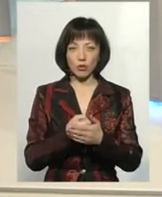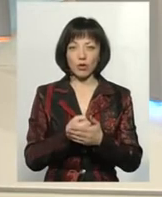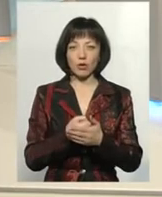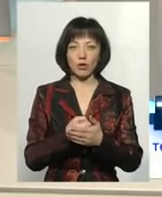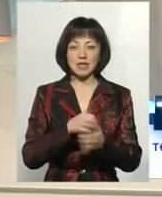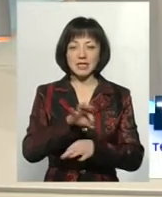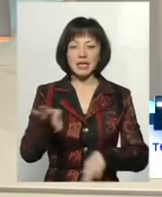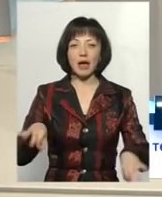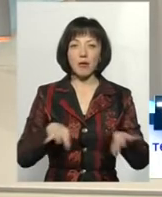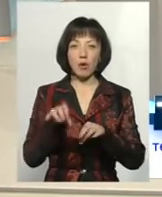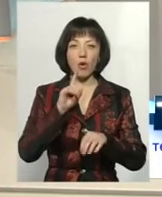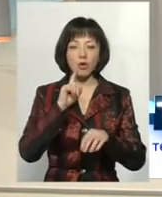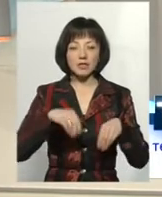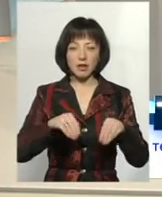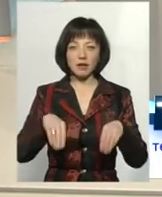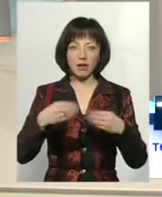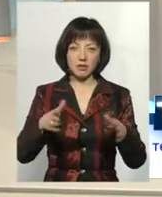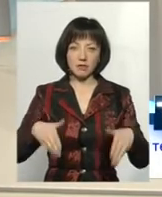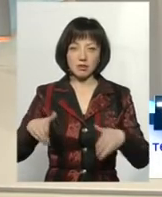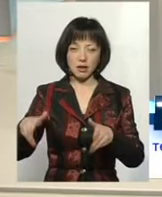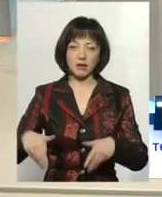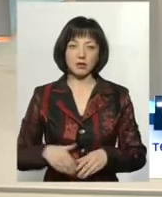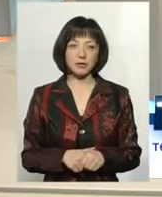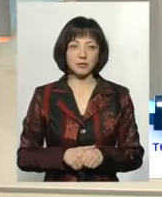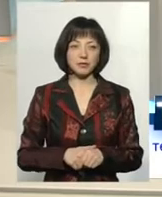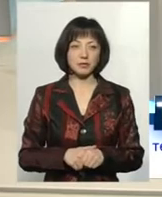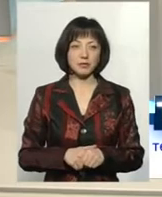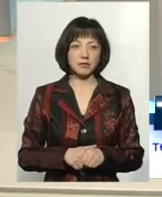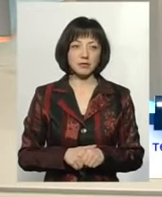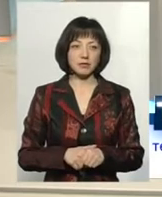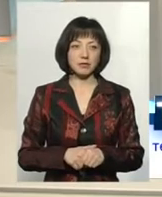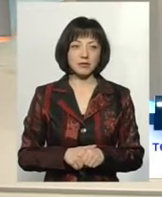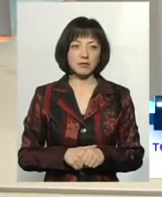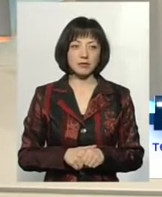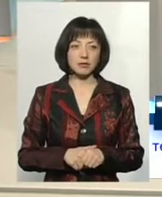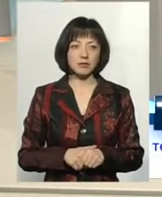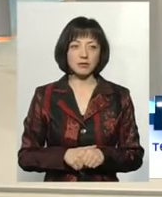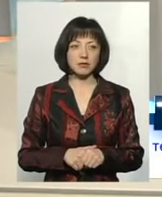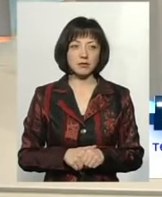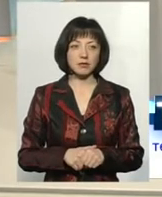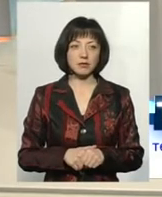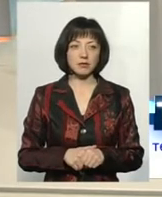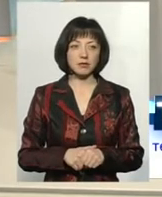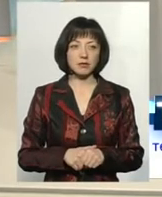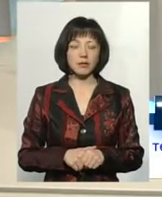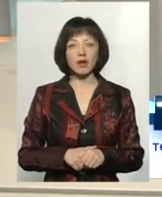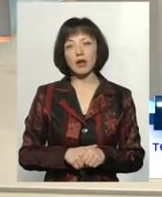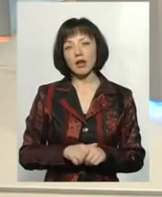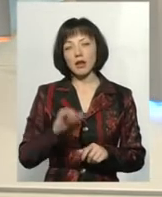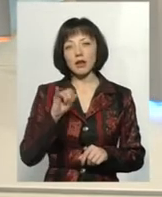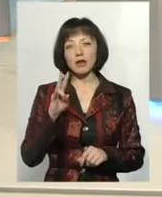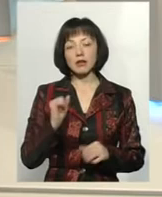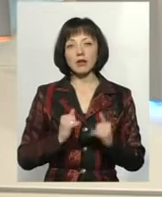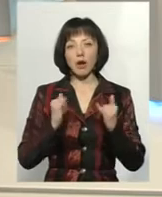комплексної схеми озеленення, де надані такі діляночки саме під озеленення. Тобто будемо щось з цим робити. Зрозуміло. Пані Інна,